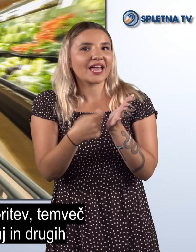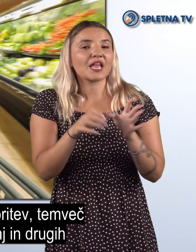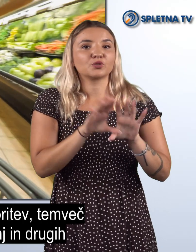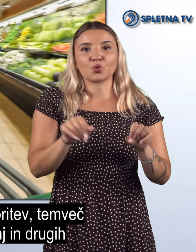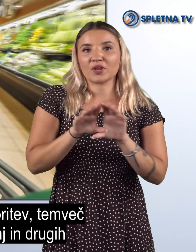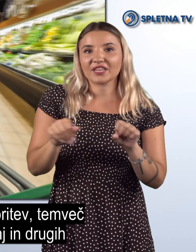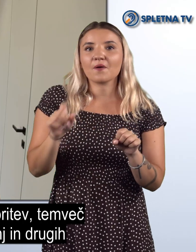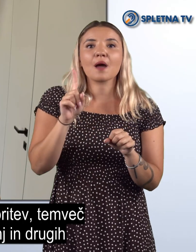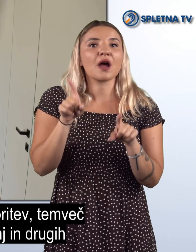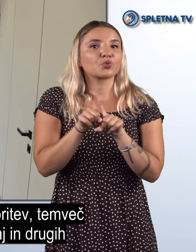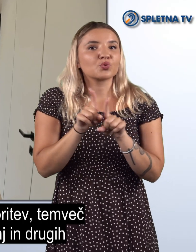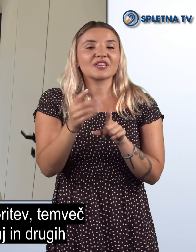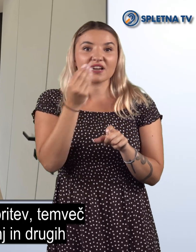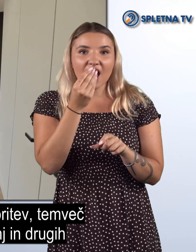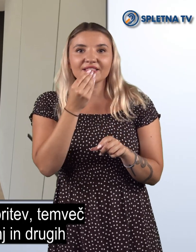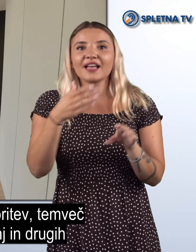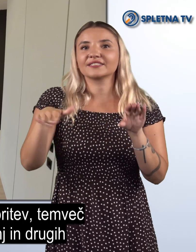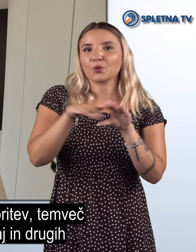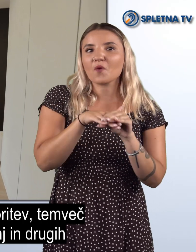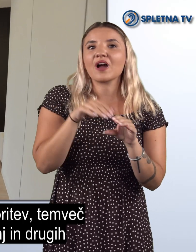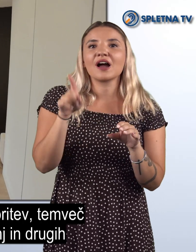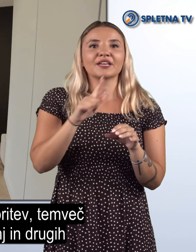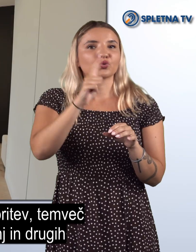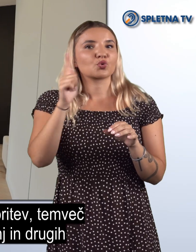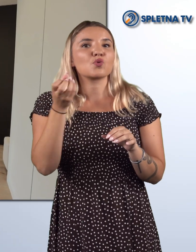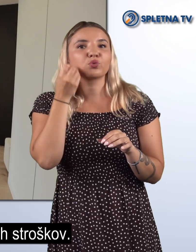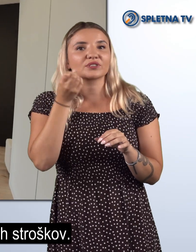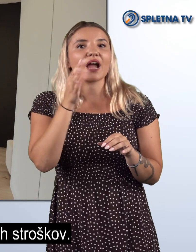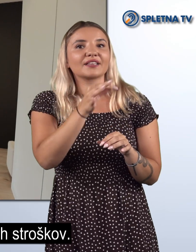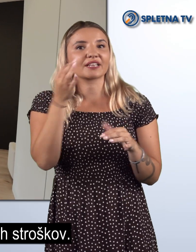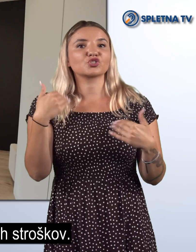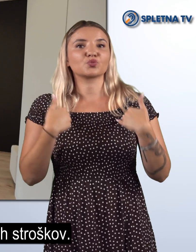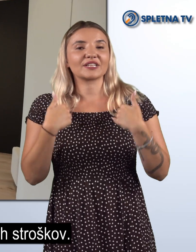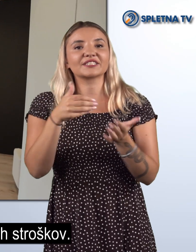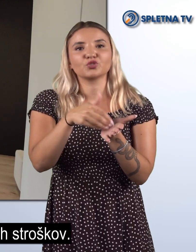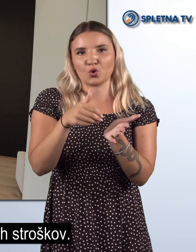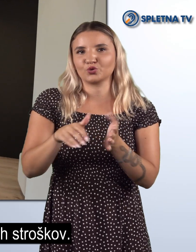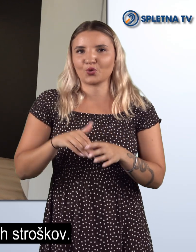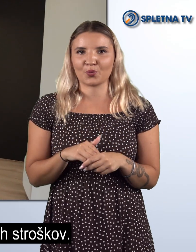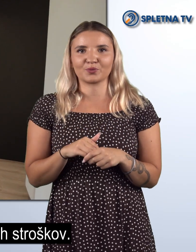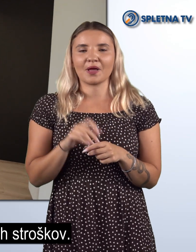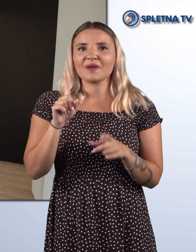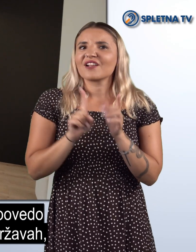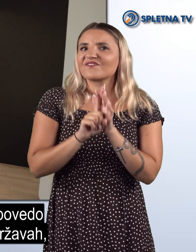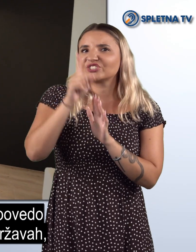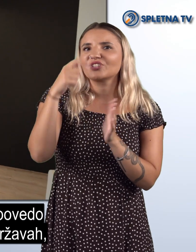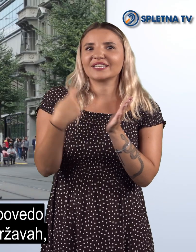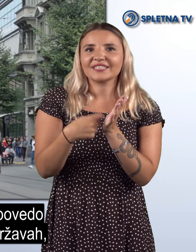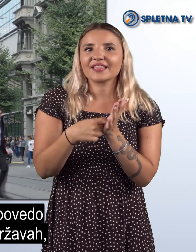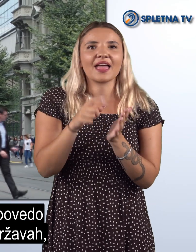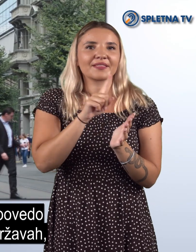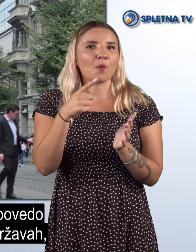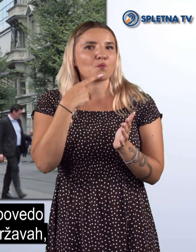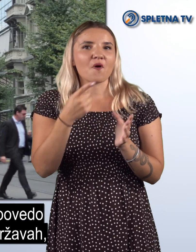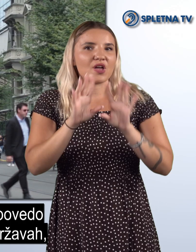Visoke niso le cene storitev, temveč tudi hrane, stanovanj in drugih vsakdanjih življenjskih stroškov. A